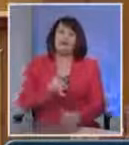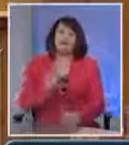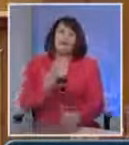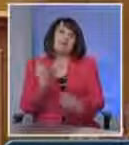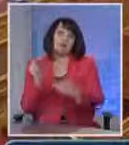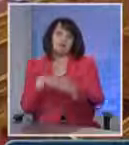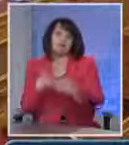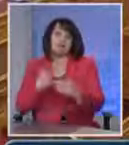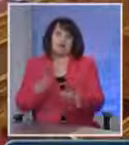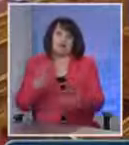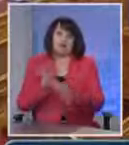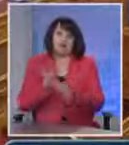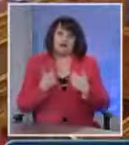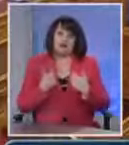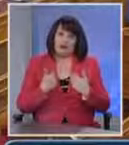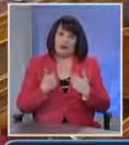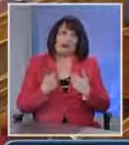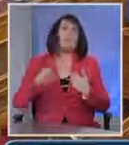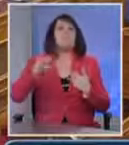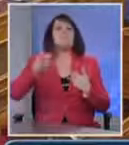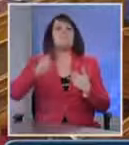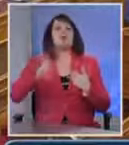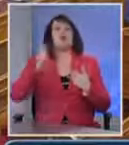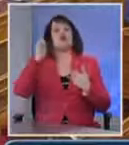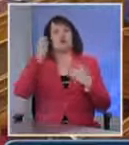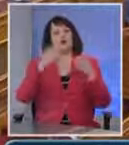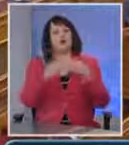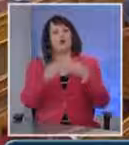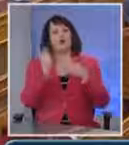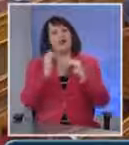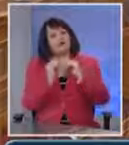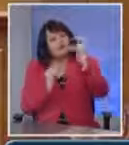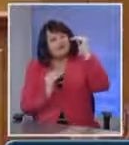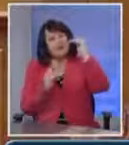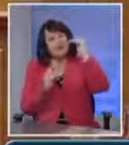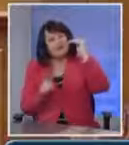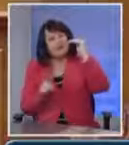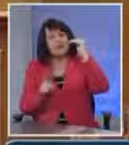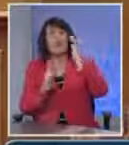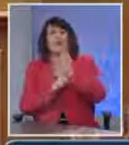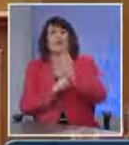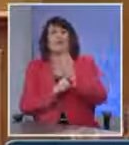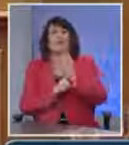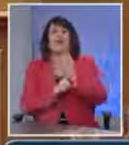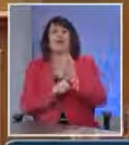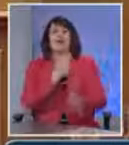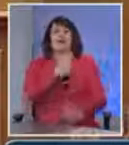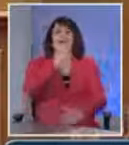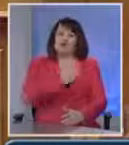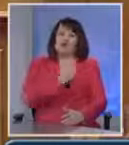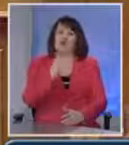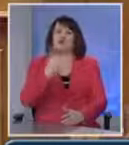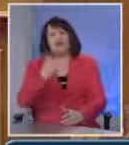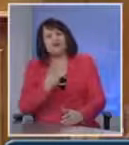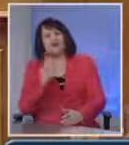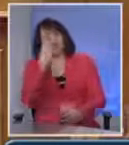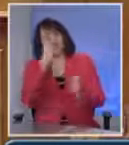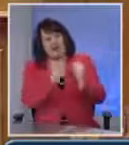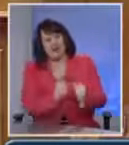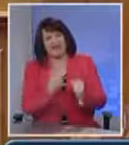αυτό που προτείνουμε. Το πρώτο κόμμα πρέπει να έχει ένα μικρό προβάδισμα. Μία έδρα για κάθε 2% λέμε εμείς. Δηλαδή